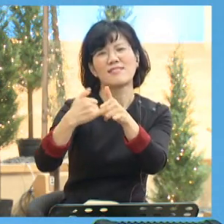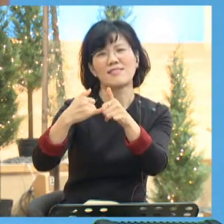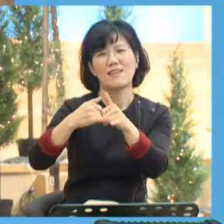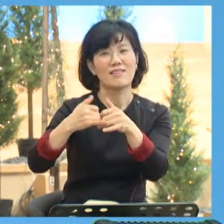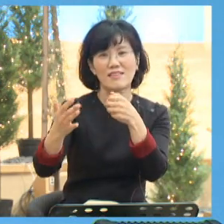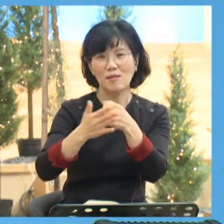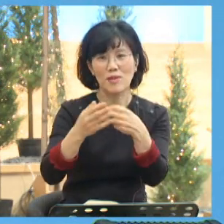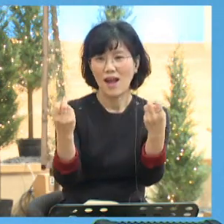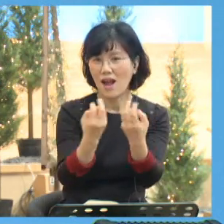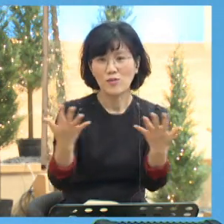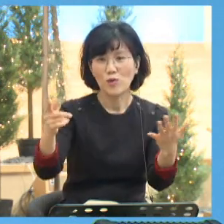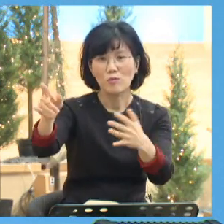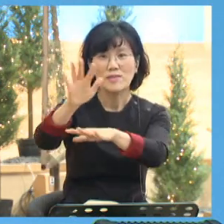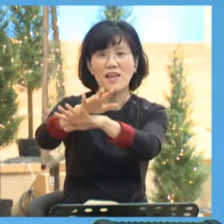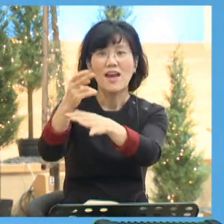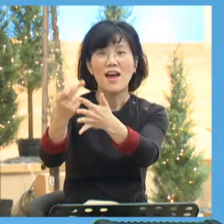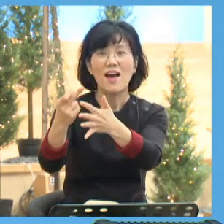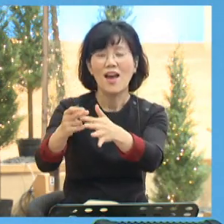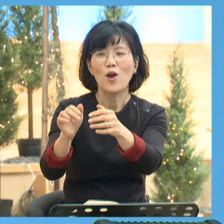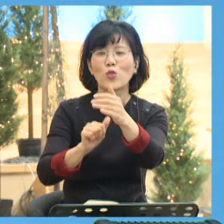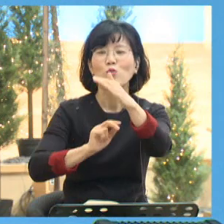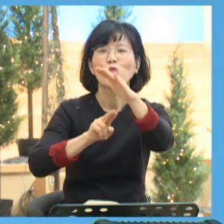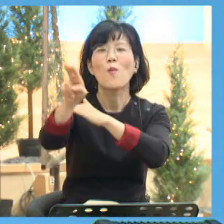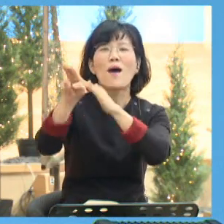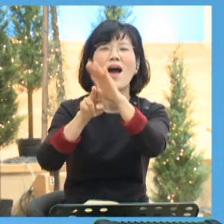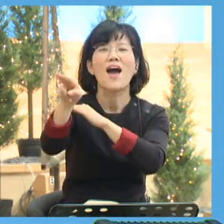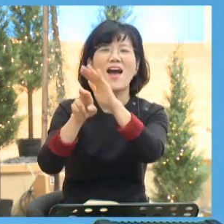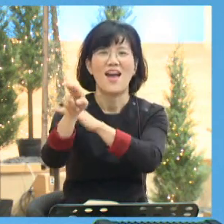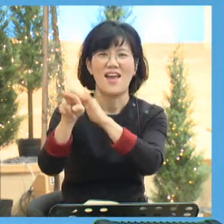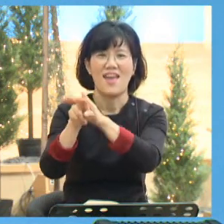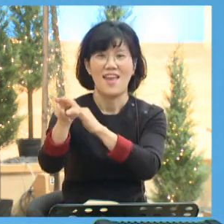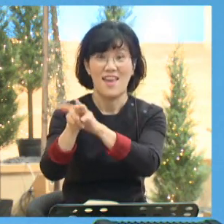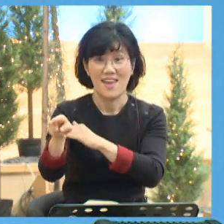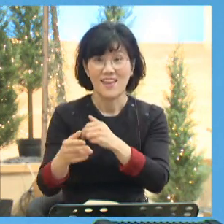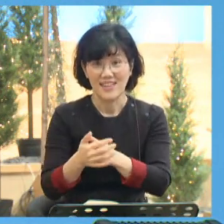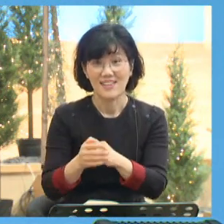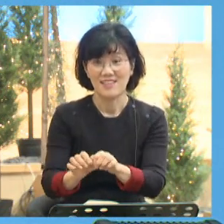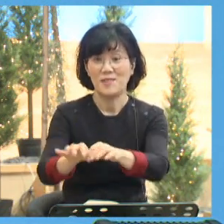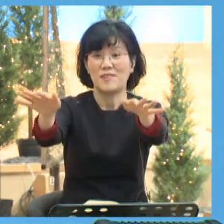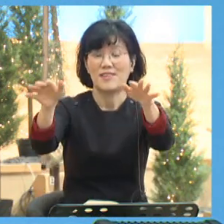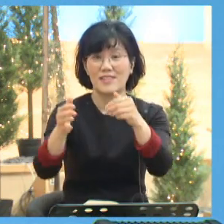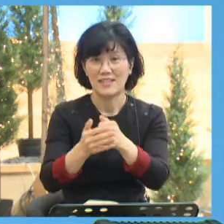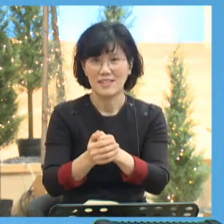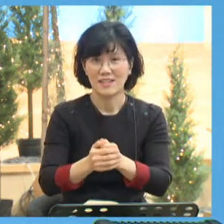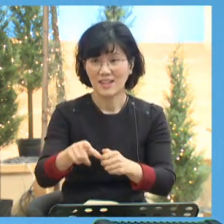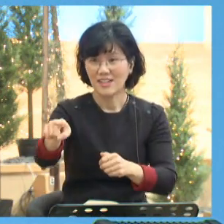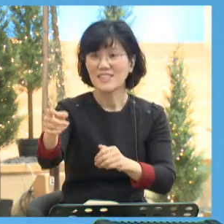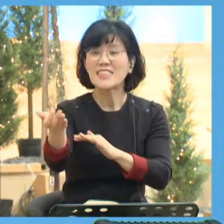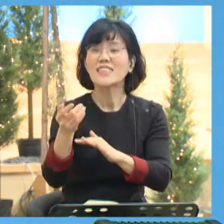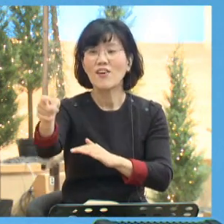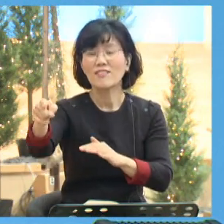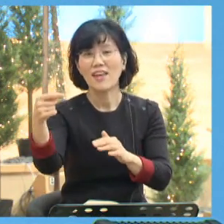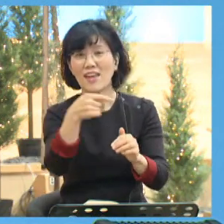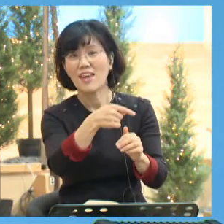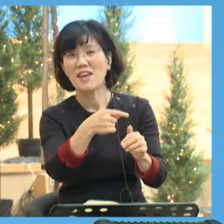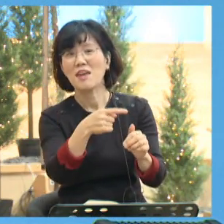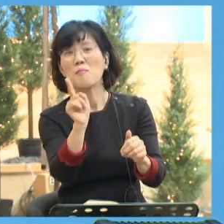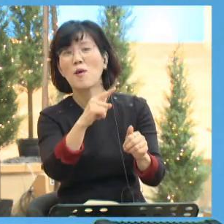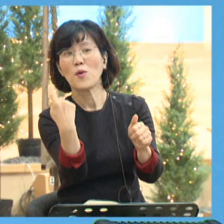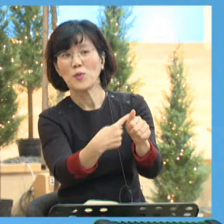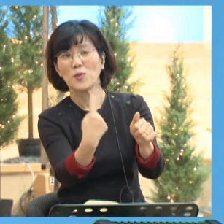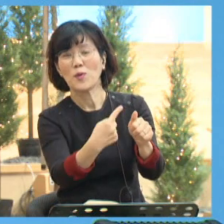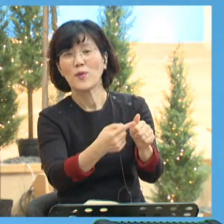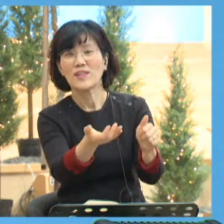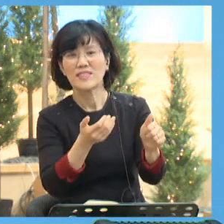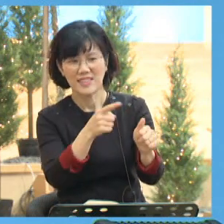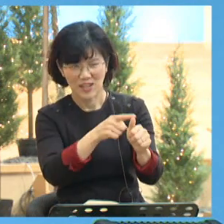도망가게 되어져 써 앞서 에브라임 이 입다 를 향해서 킬라 사람들 향해서 뭐라고 막 졸업하고 표만 있었어요 도망자 주제에 뭐 이런 얘기